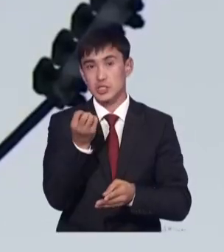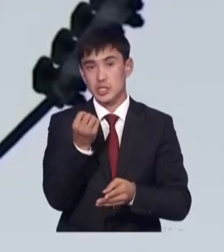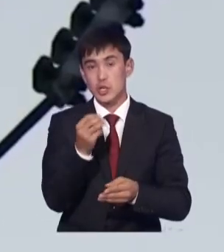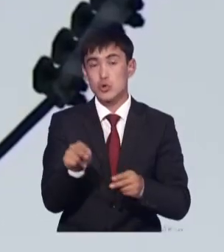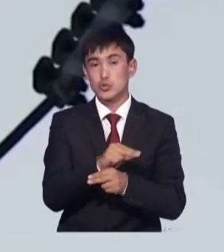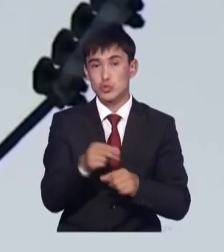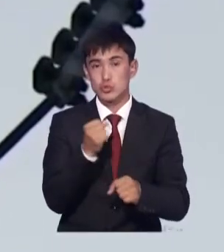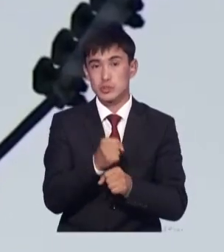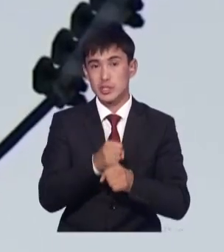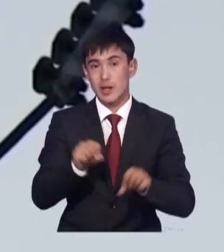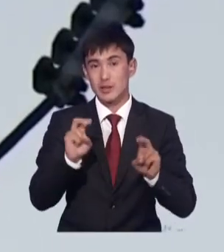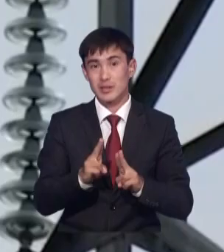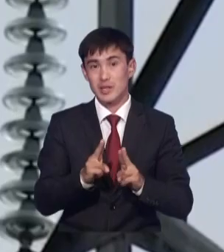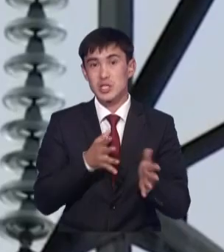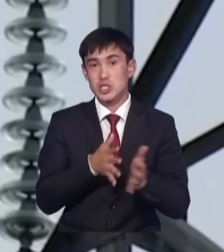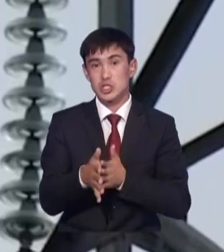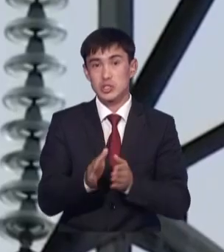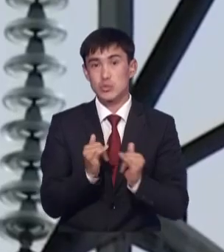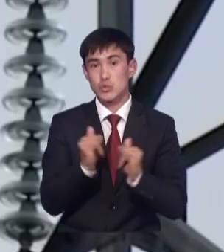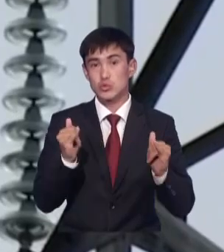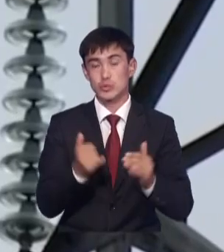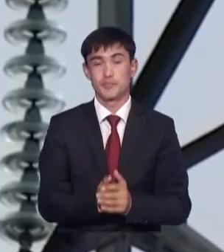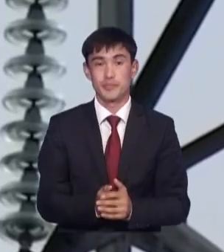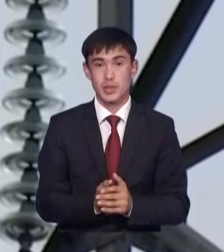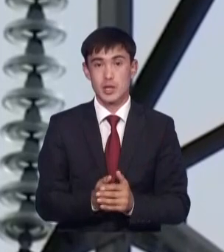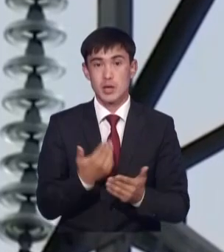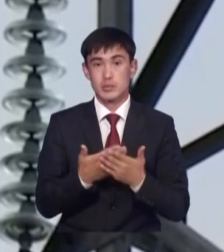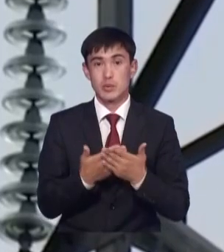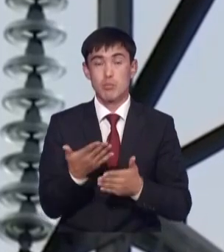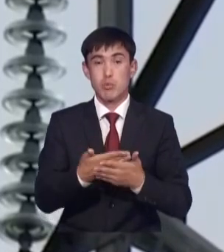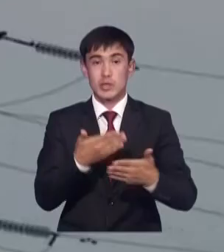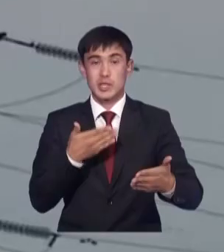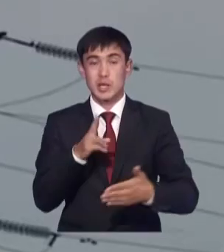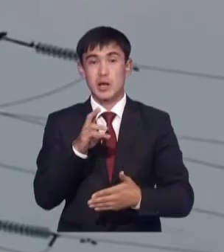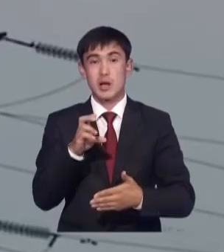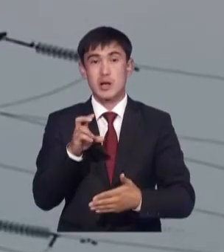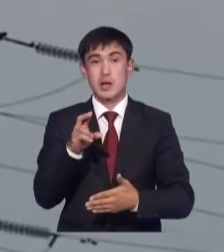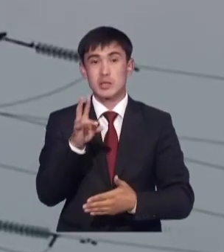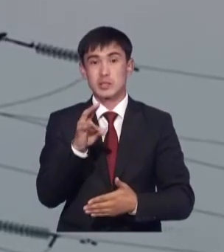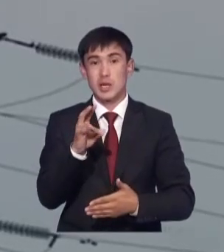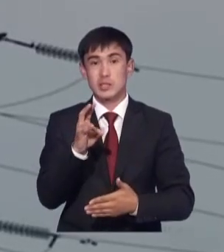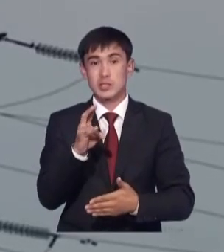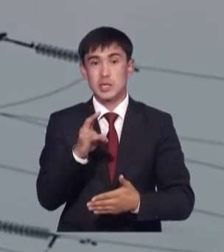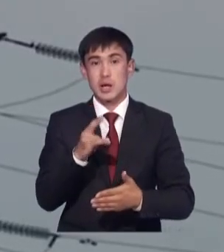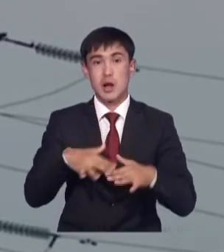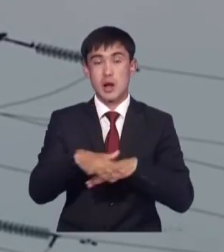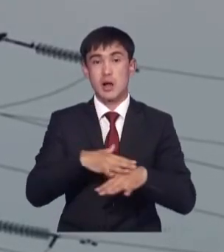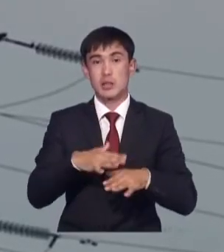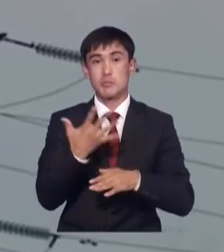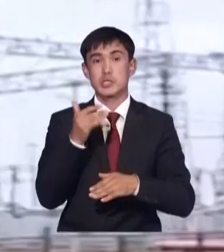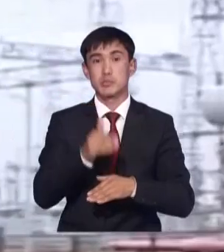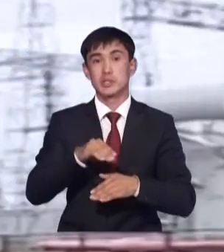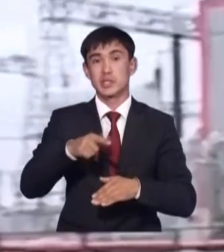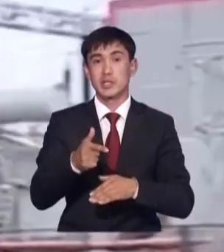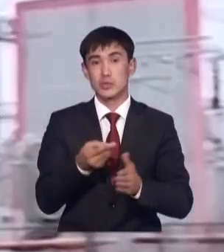және жөндеу жұмыстарына арналған шығындардың өсуі. Айта кетейік, бұған дейін қараша халық жарыққа орта есеппен 5000